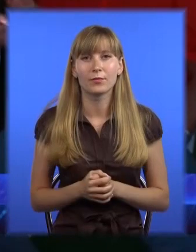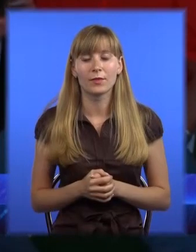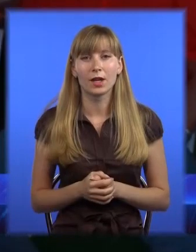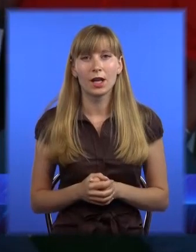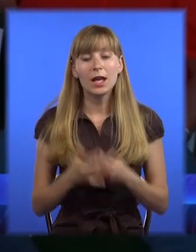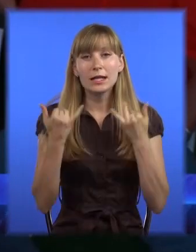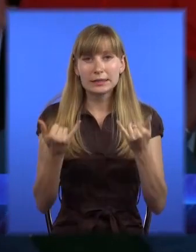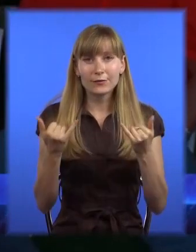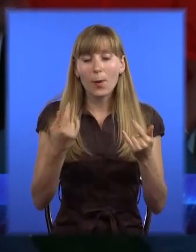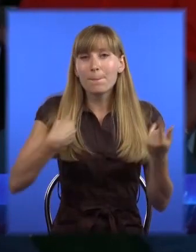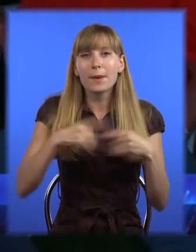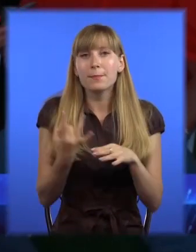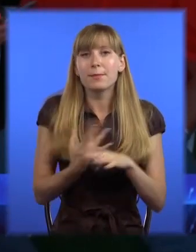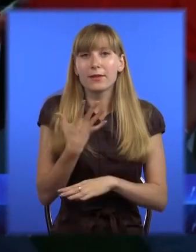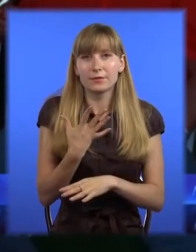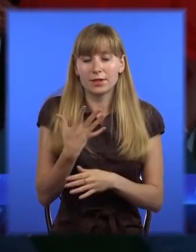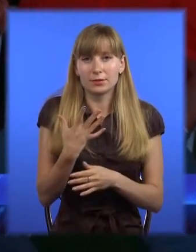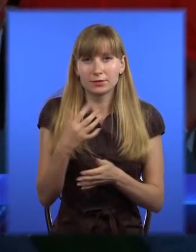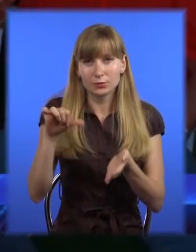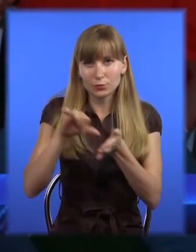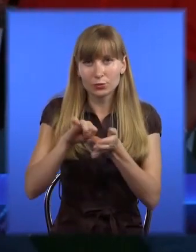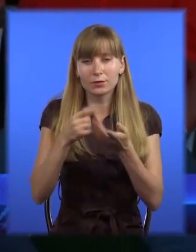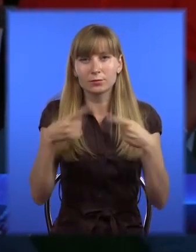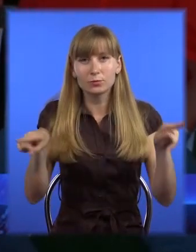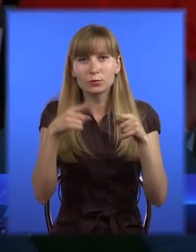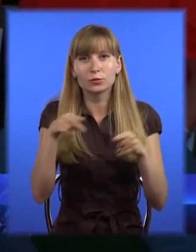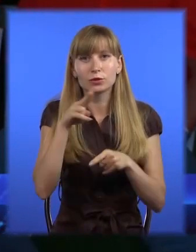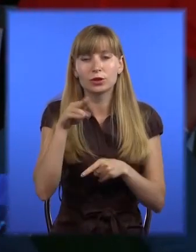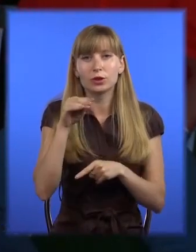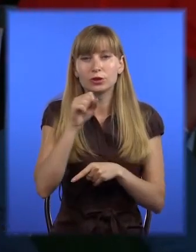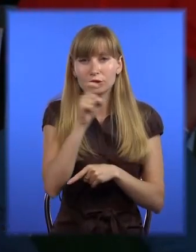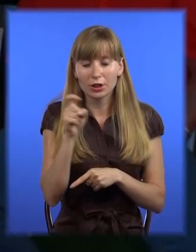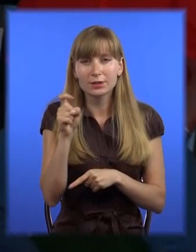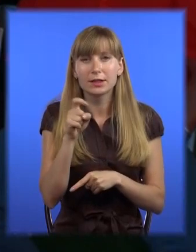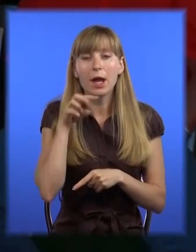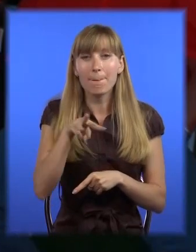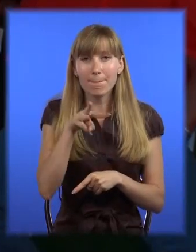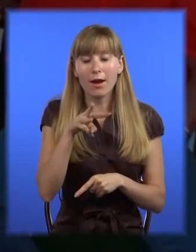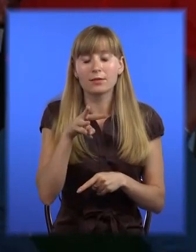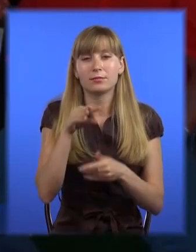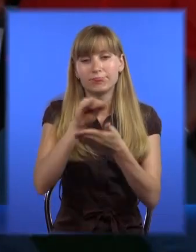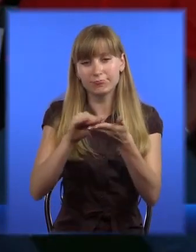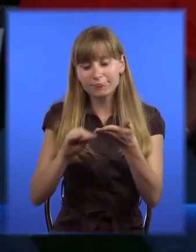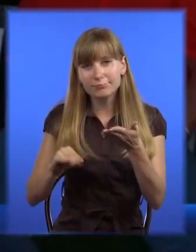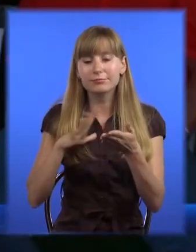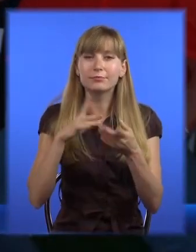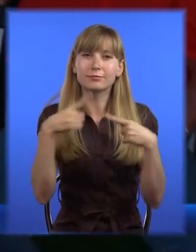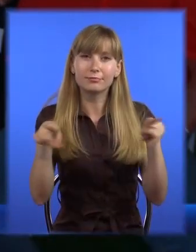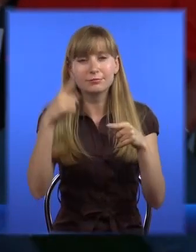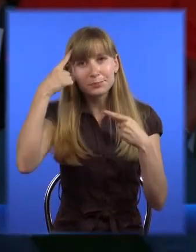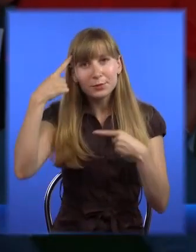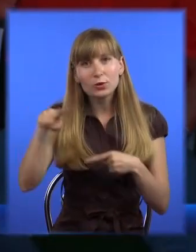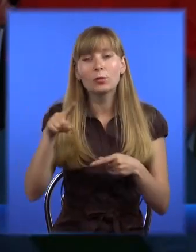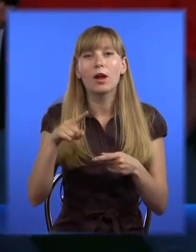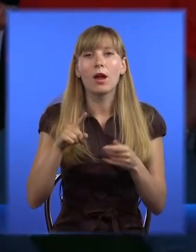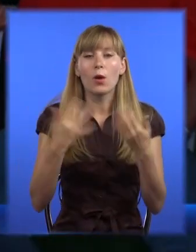Side Trio, представляємо наш дебютний альбом, який називається Old Bookcase. Ми записали його в марті місяці, от і вже успіли поїздити